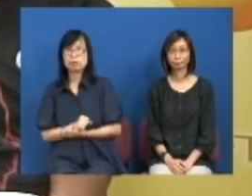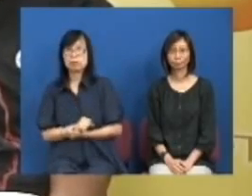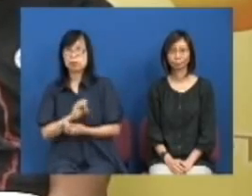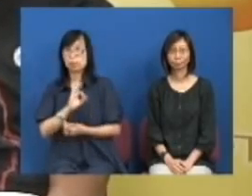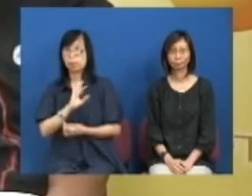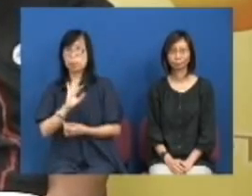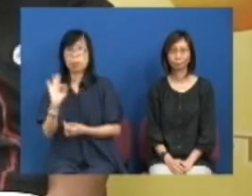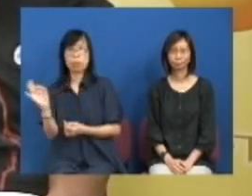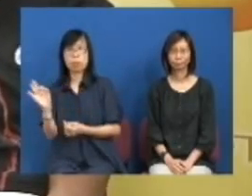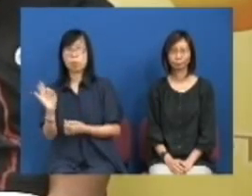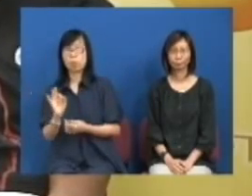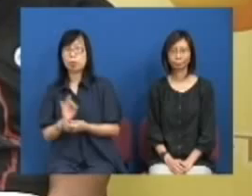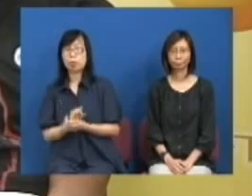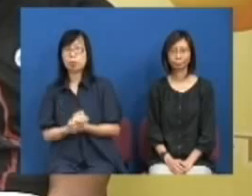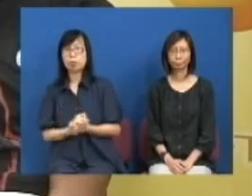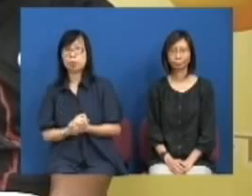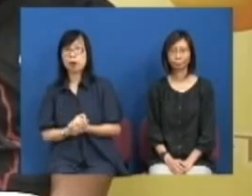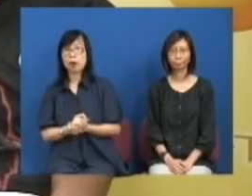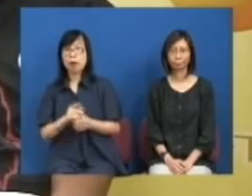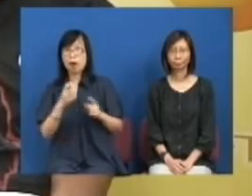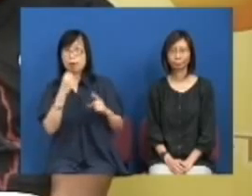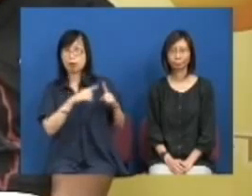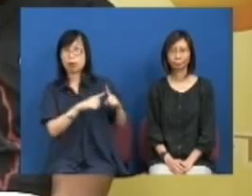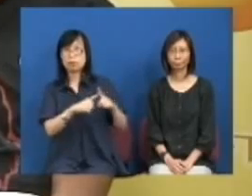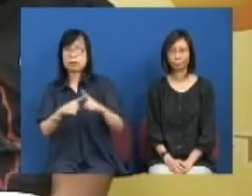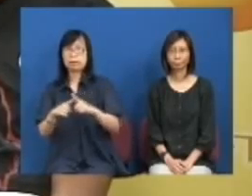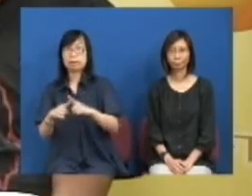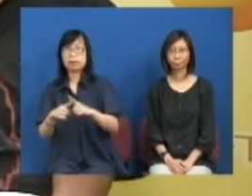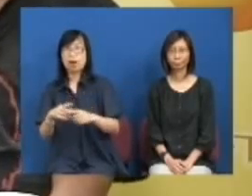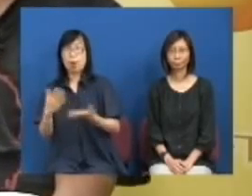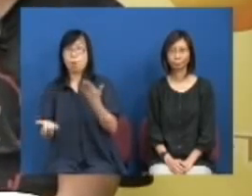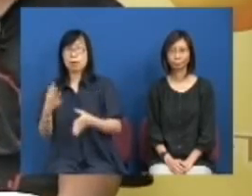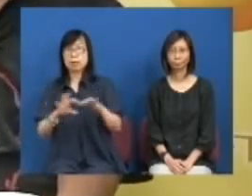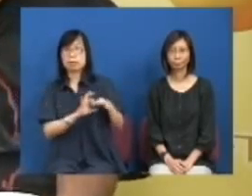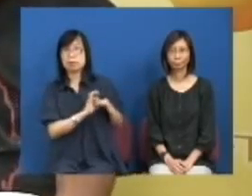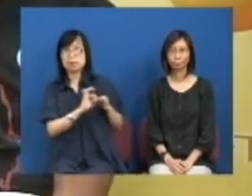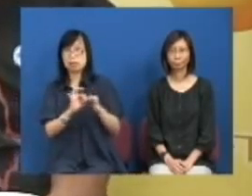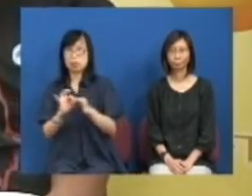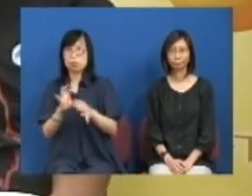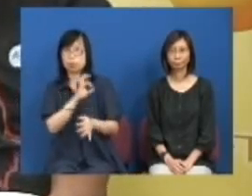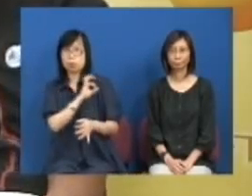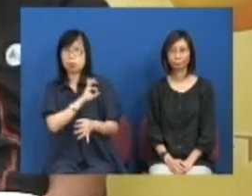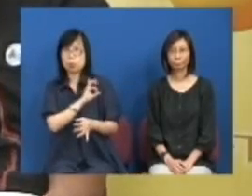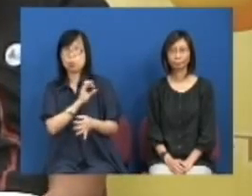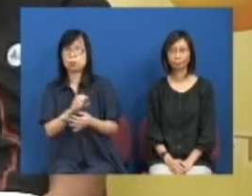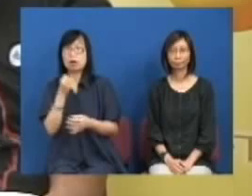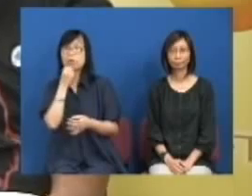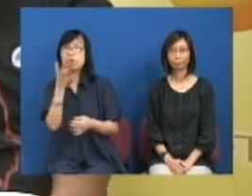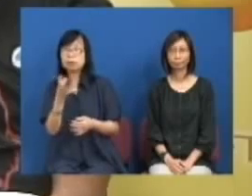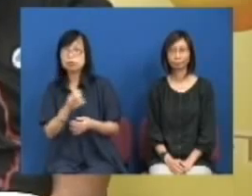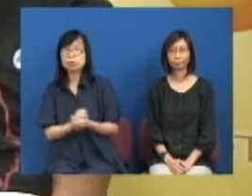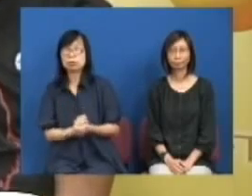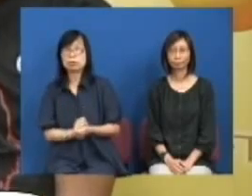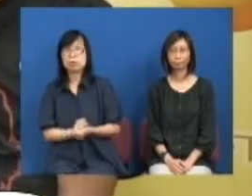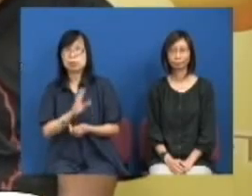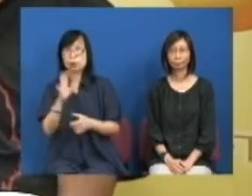係呢個民主黨唔提或者支聯會唔提出一個方法，係咪啊？即係如果你唔係